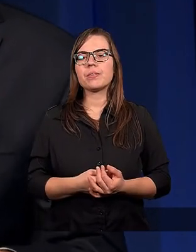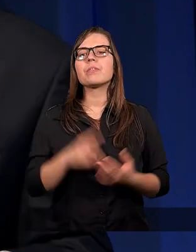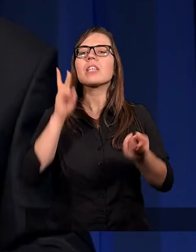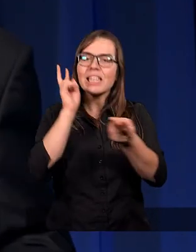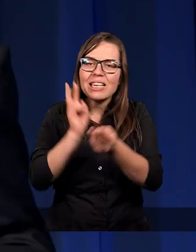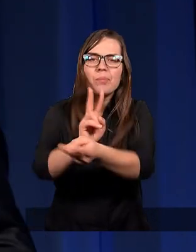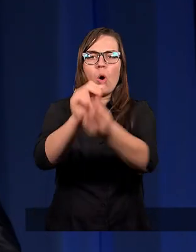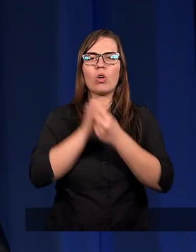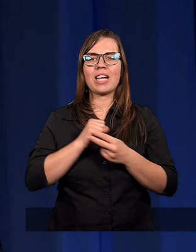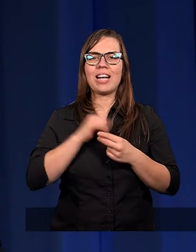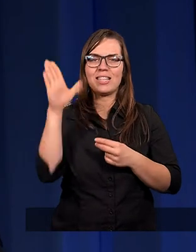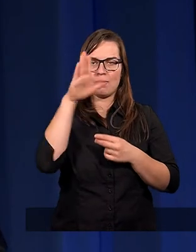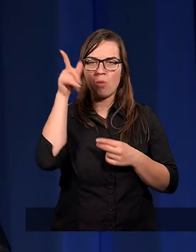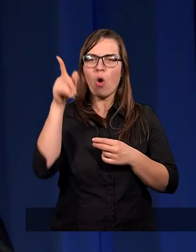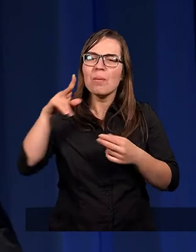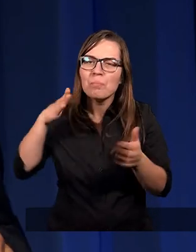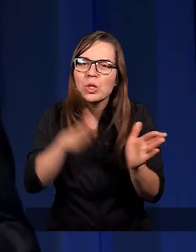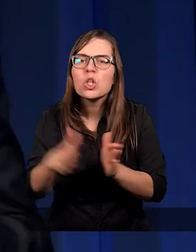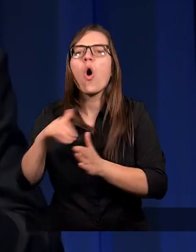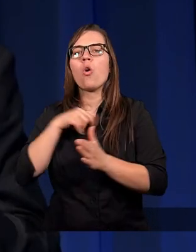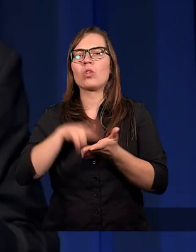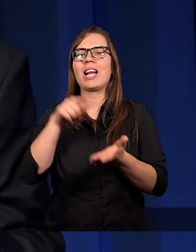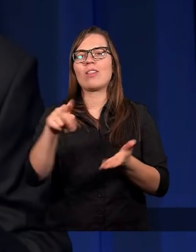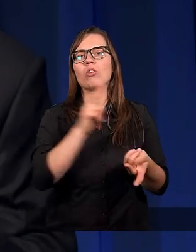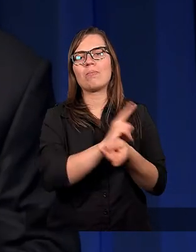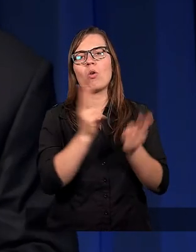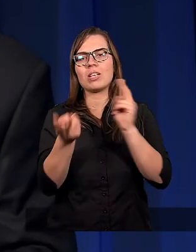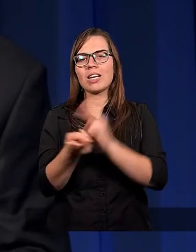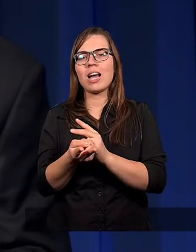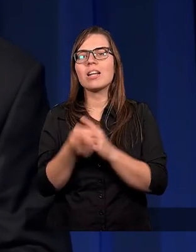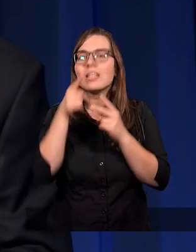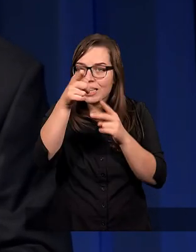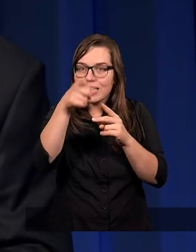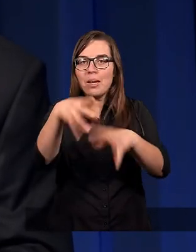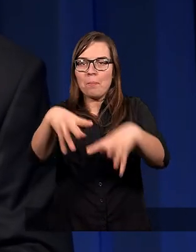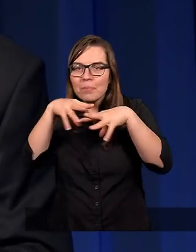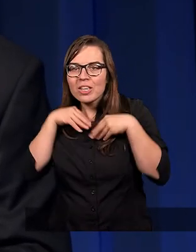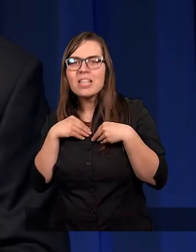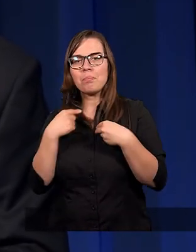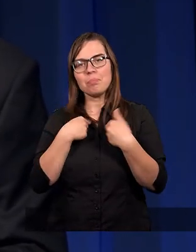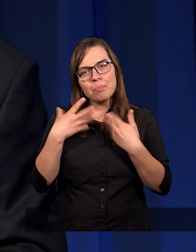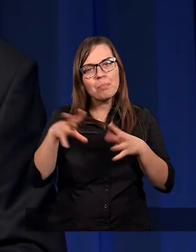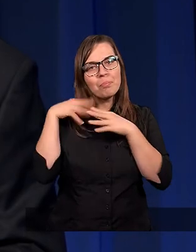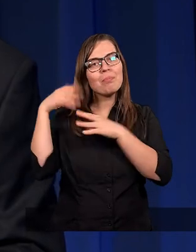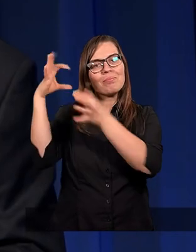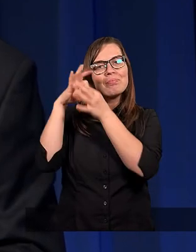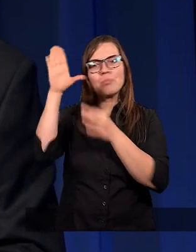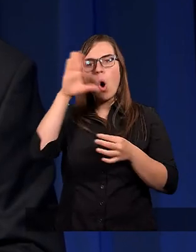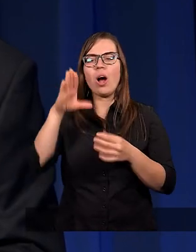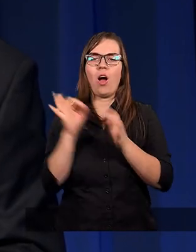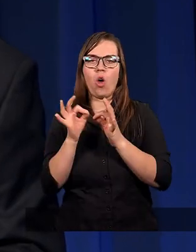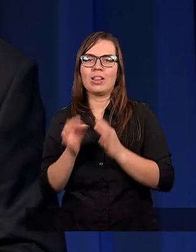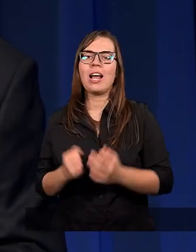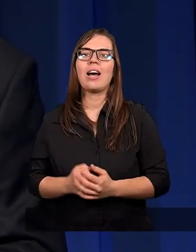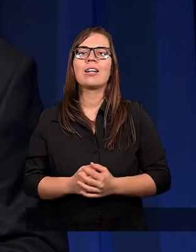Spotkaj się ze swoim Bogiem. Przygotuj się na to spotkanie. Po prostu przyjmij Boga i Jego ofertę spotkania z Tobą.